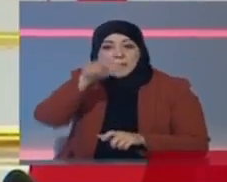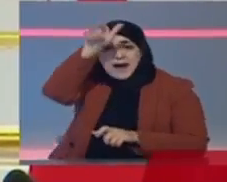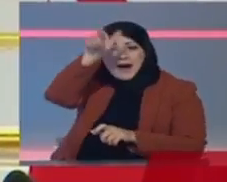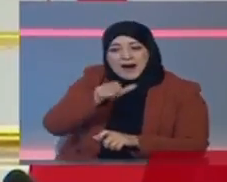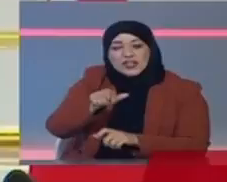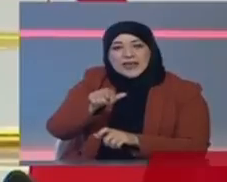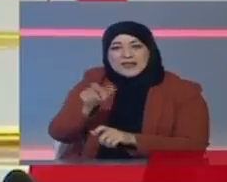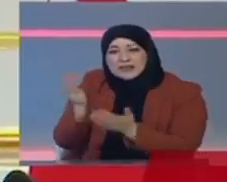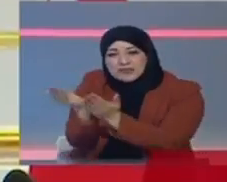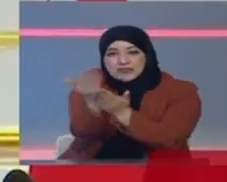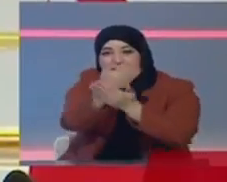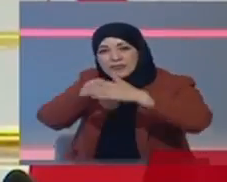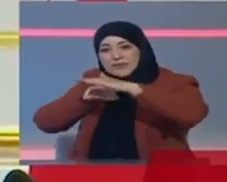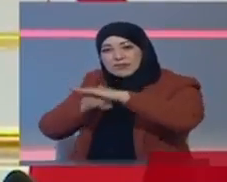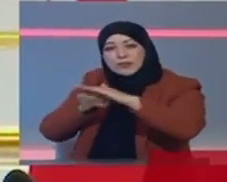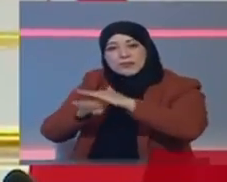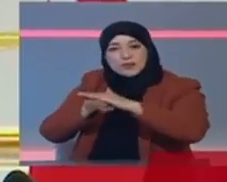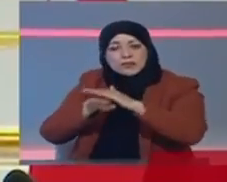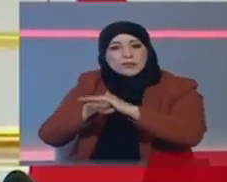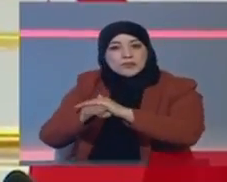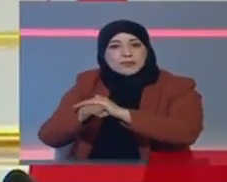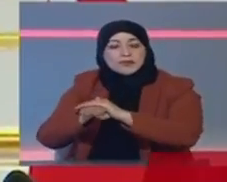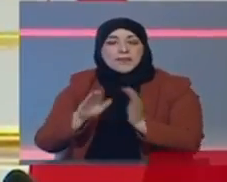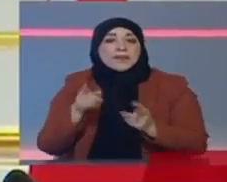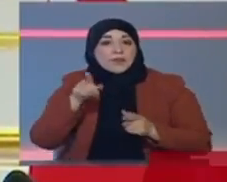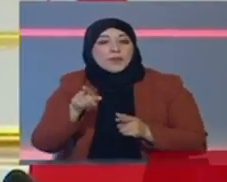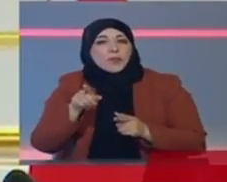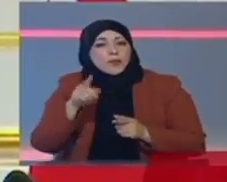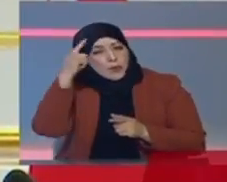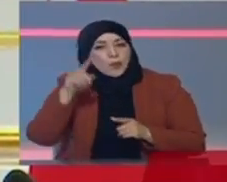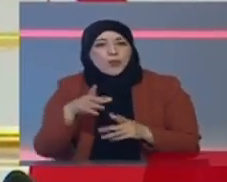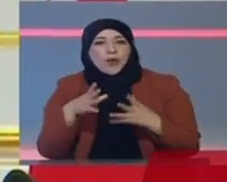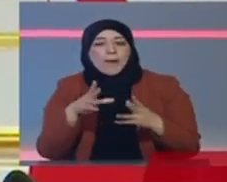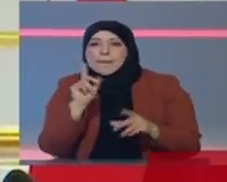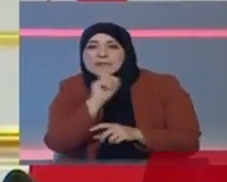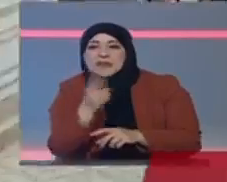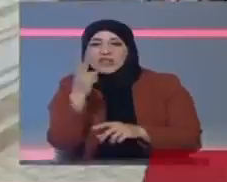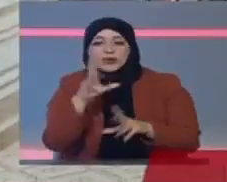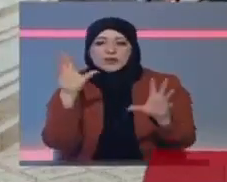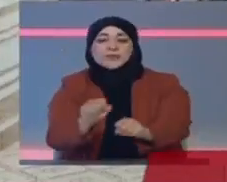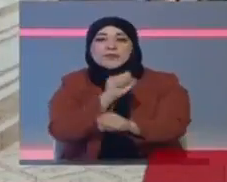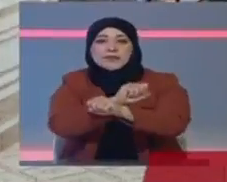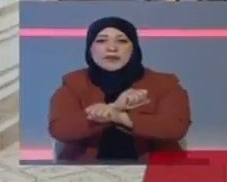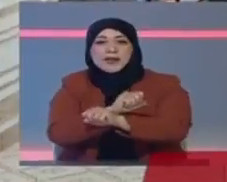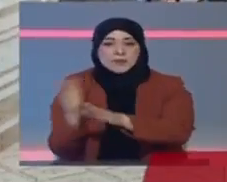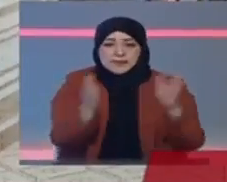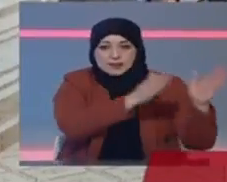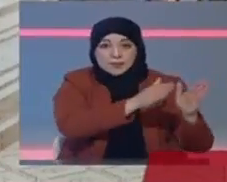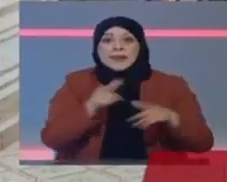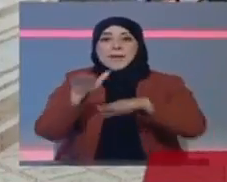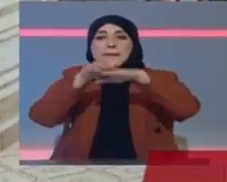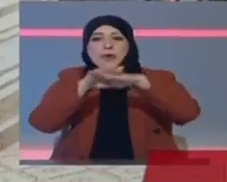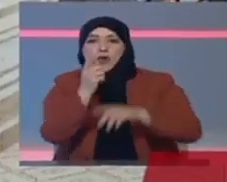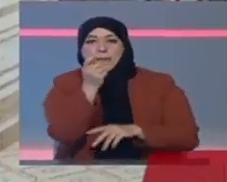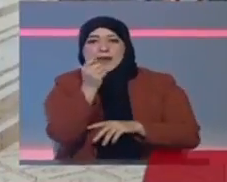يتخفى وراء صفته حتى يخرج من العقاب وفيما يتعلق بالمساله الماليه